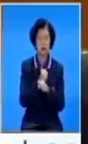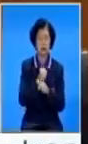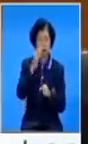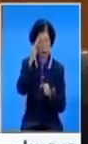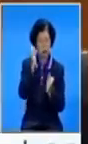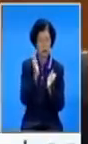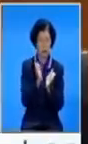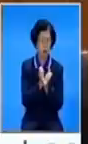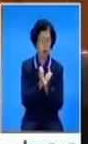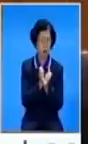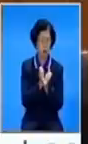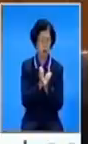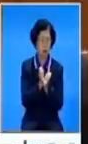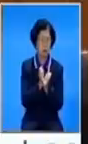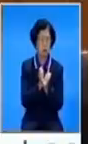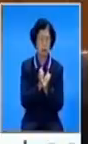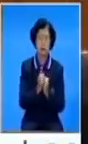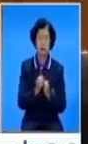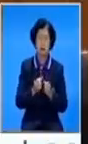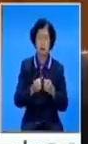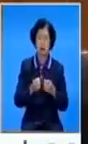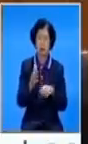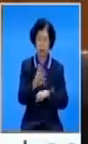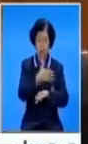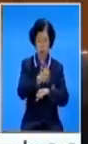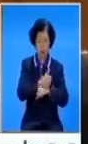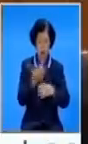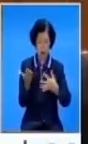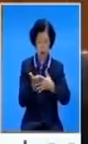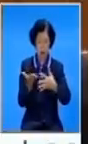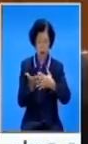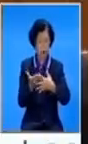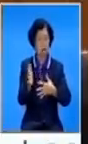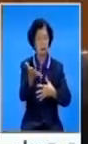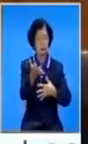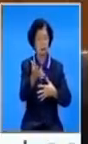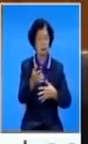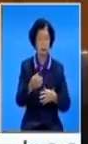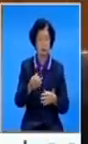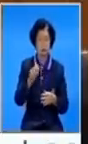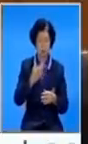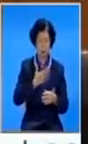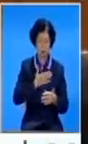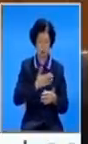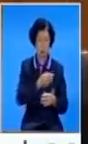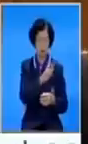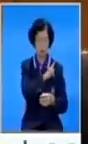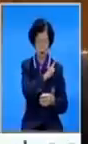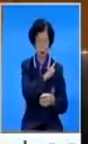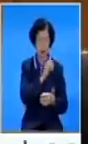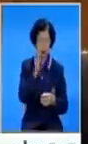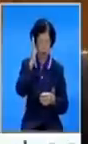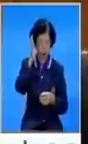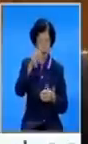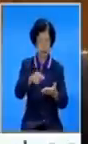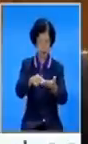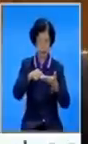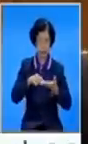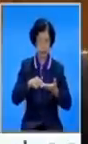จากการแทรกแซงฝ่ายการเมืองนั่นหัวข้อนี้ผมรับผิดชอบเลยครับคราวหน้าผมจะมานำเสนอท่านพูดถึงเรื่องระบบการ